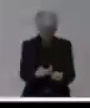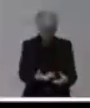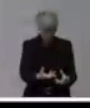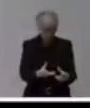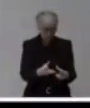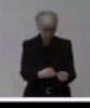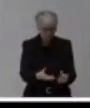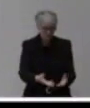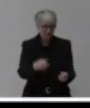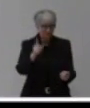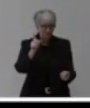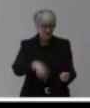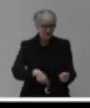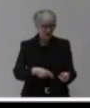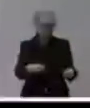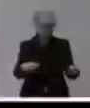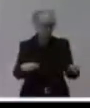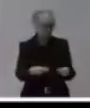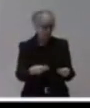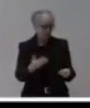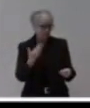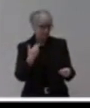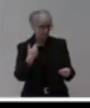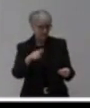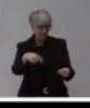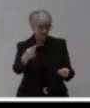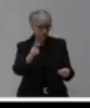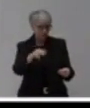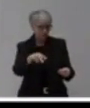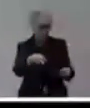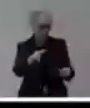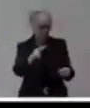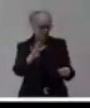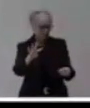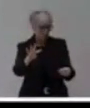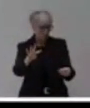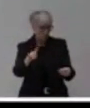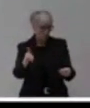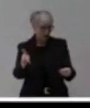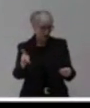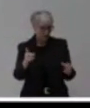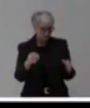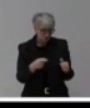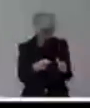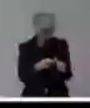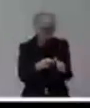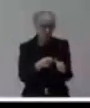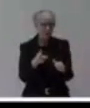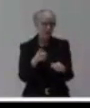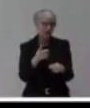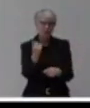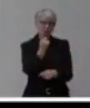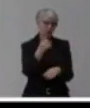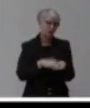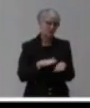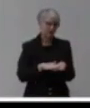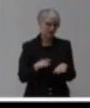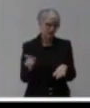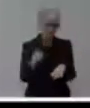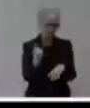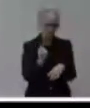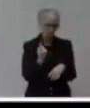probabilmente da gennaio primavera 2024, è un'unica esperienza all'interno